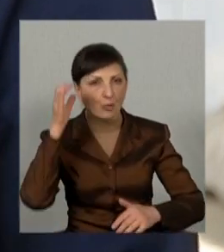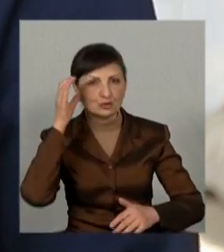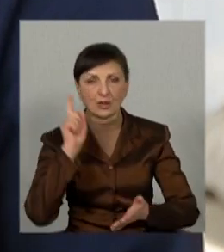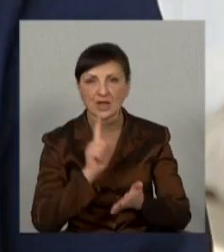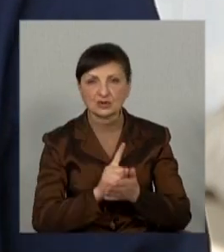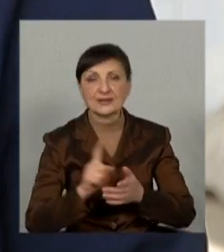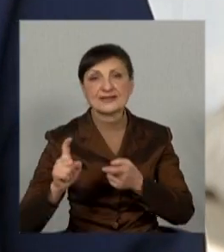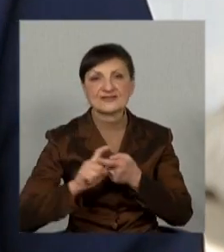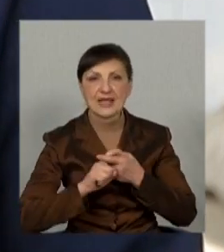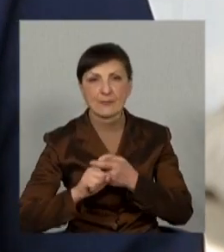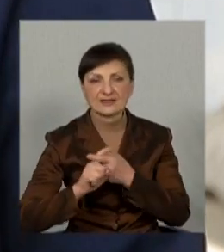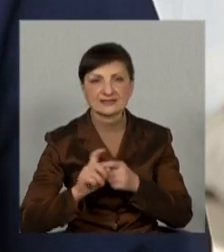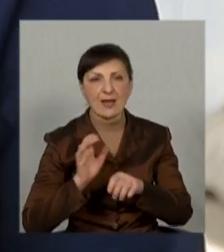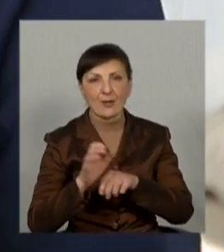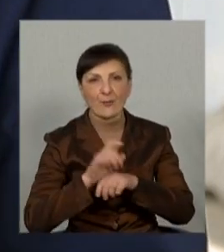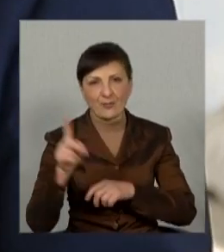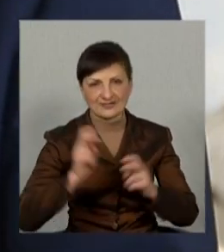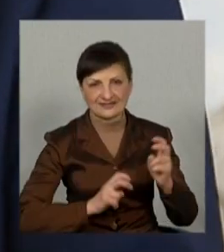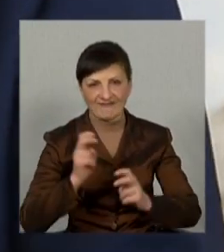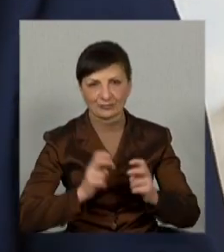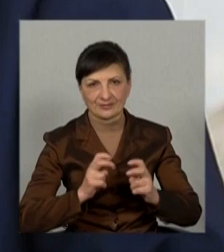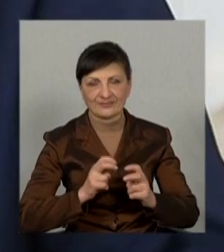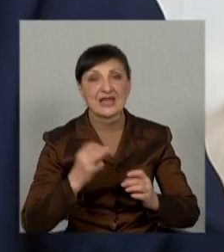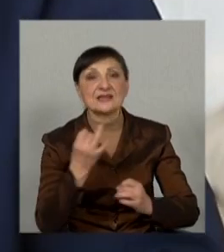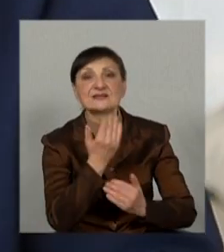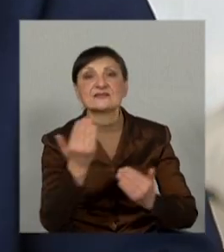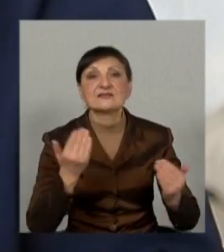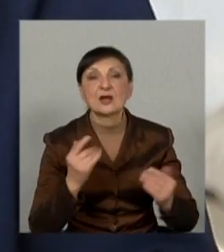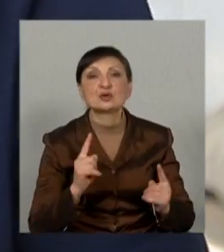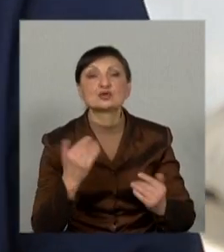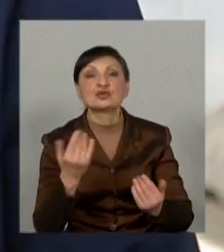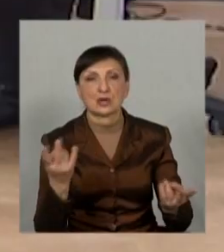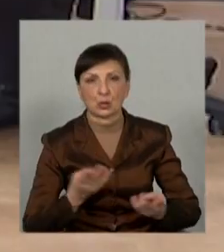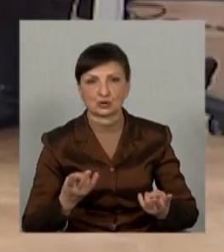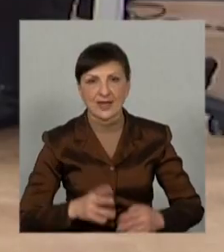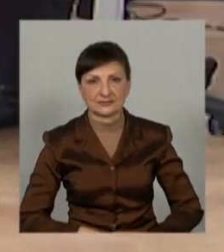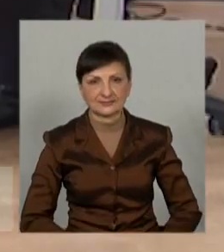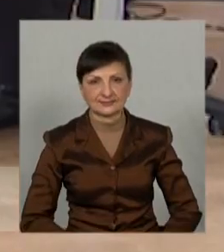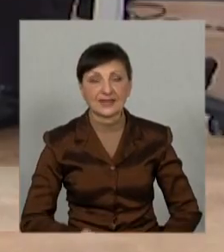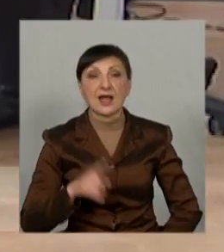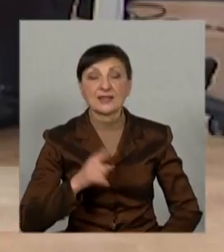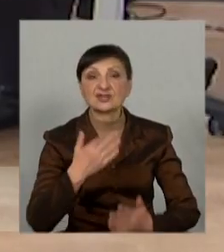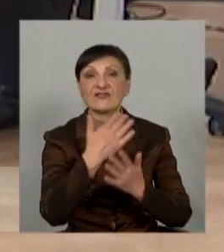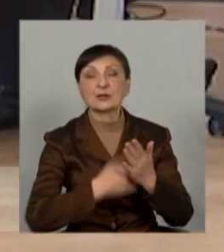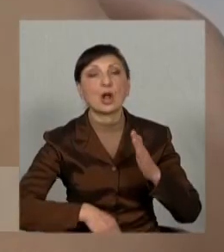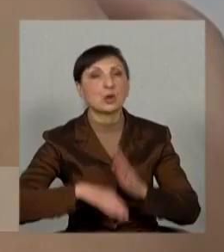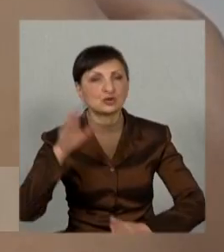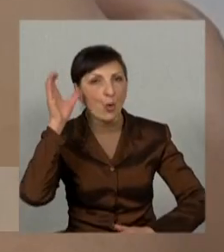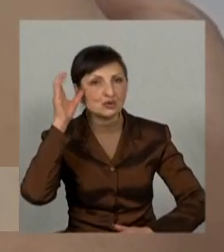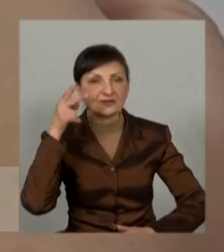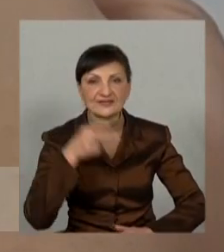должны тесно взаимодействовать с производственными предприятиями, интересоваться, что им сейчас нужно. Также в рейтинг лучших ученых